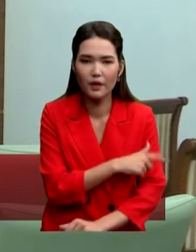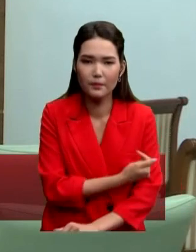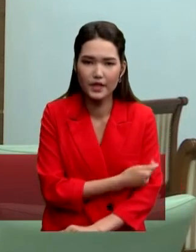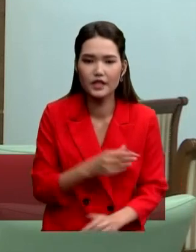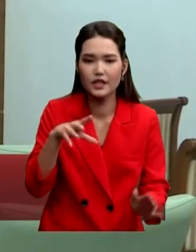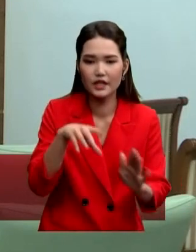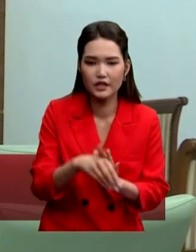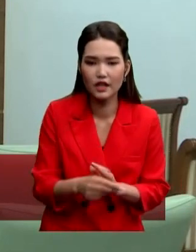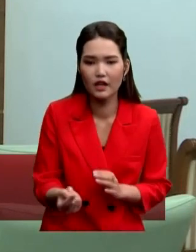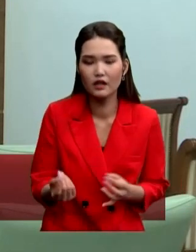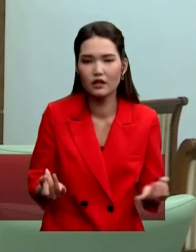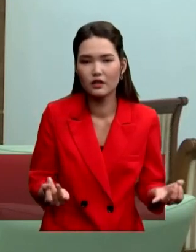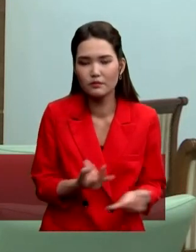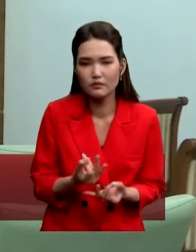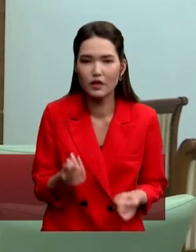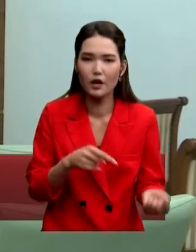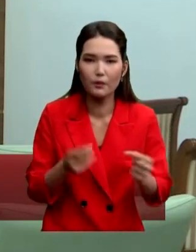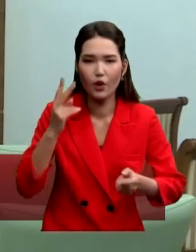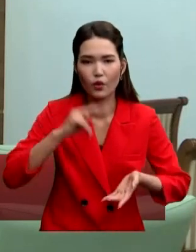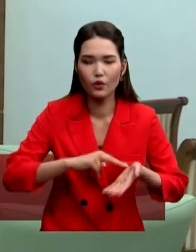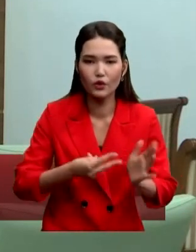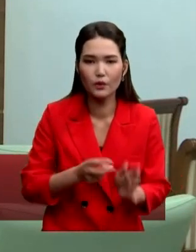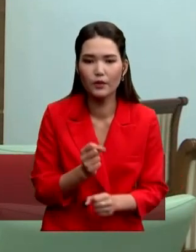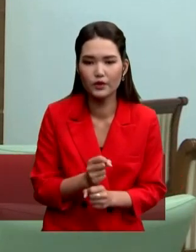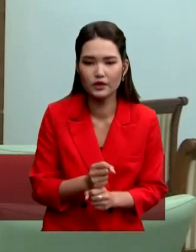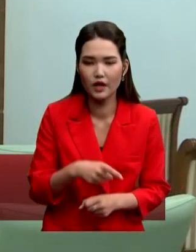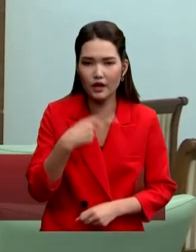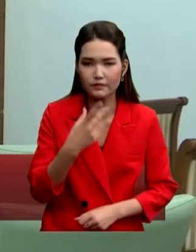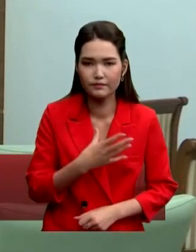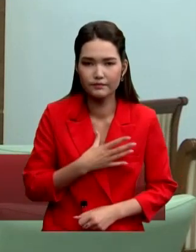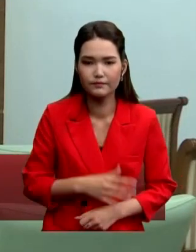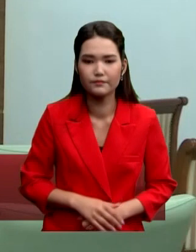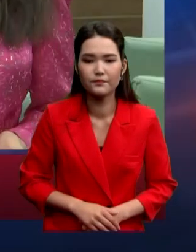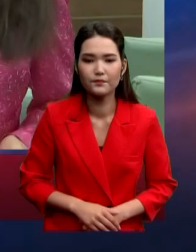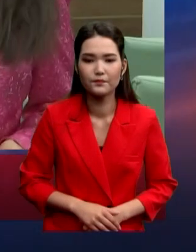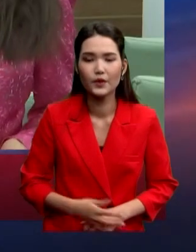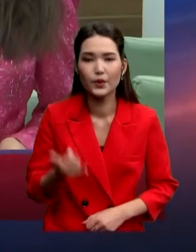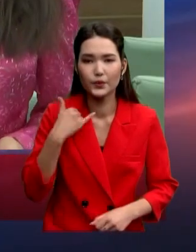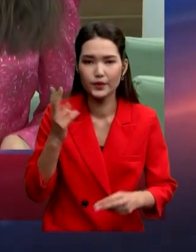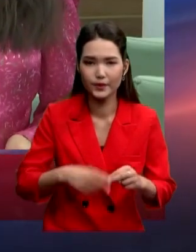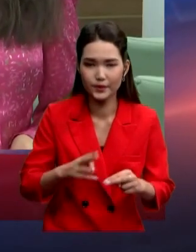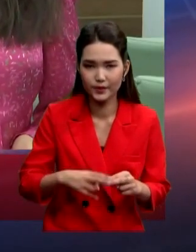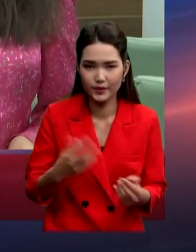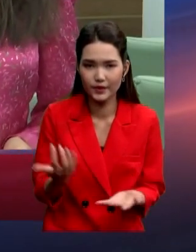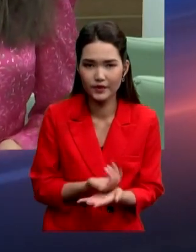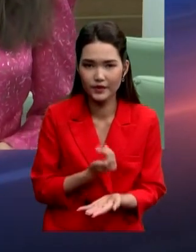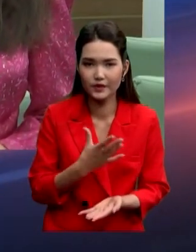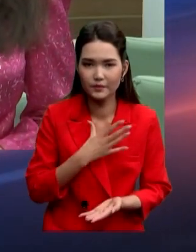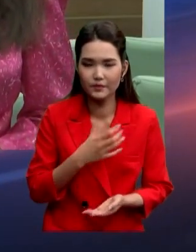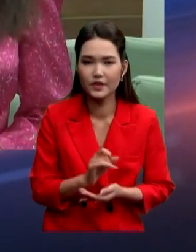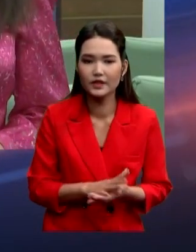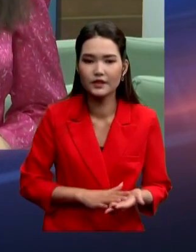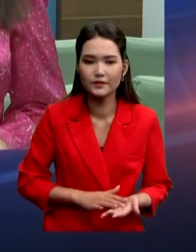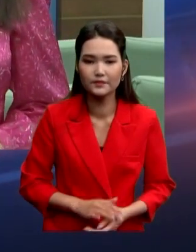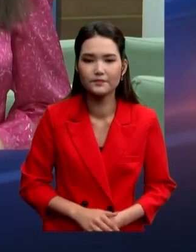саласында бірлескен жобалар жасалатыны айтты. Қайырбек, әзірге менің бар айтпағым осы болды. Сөз